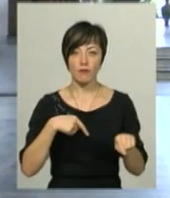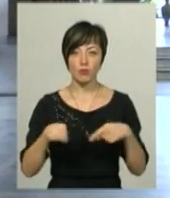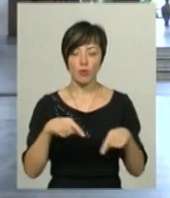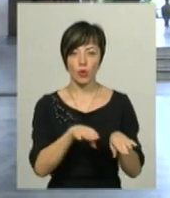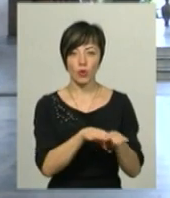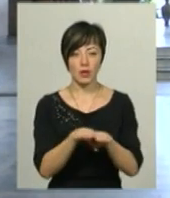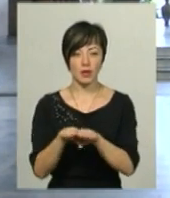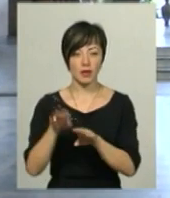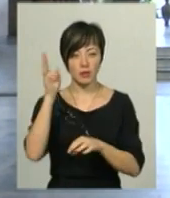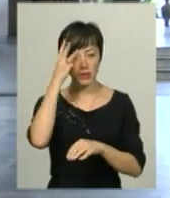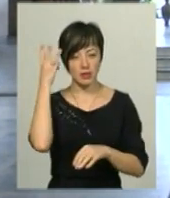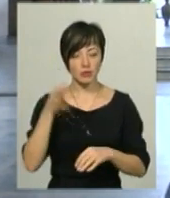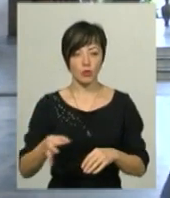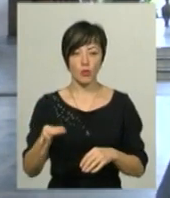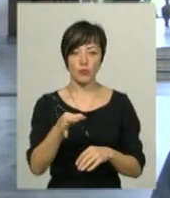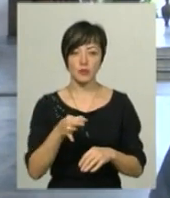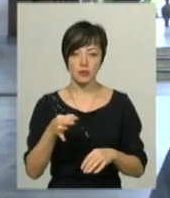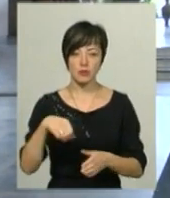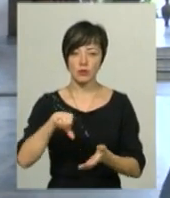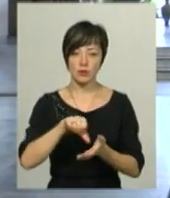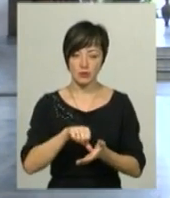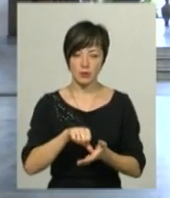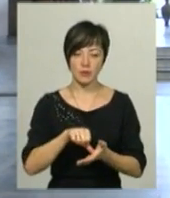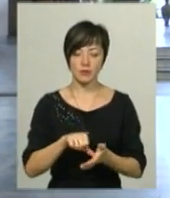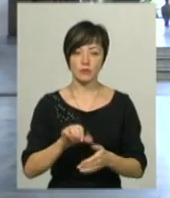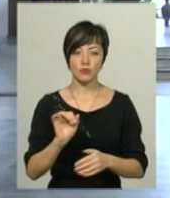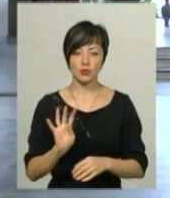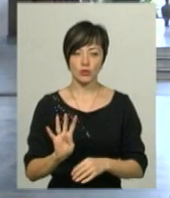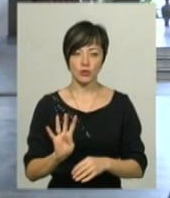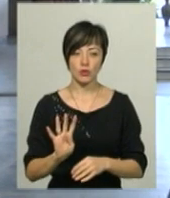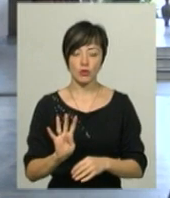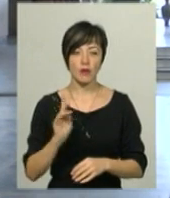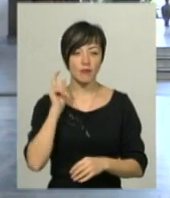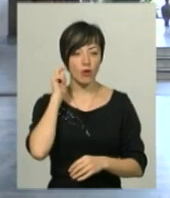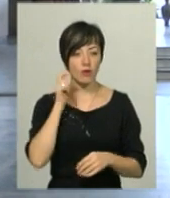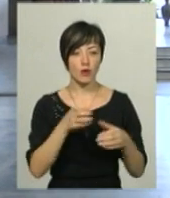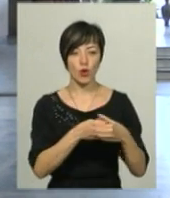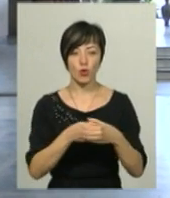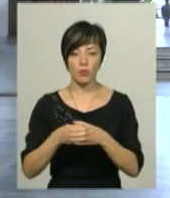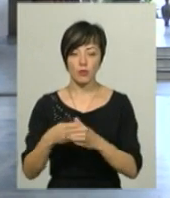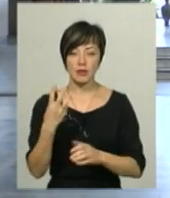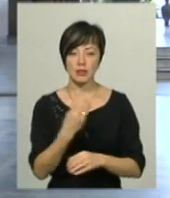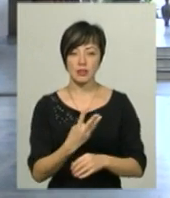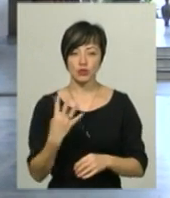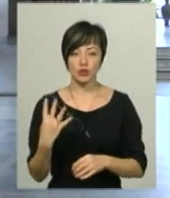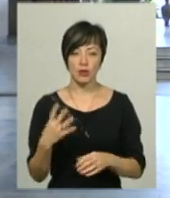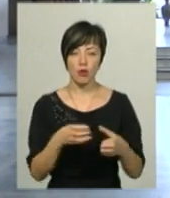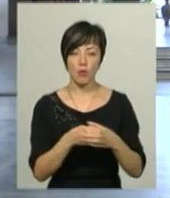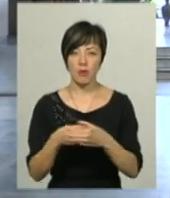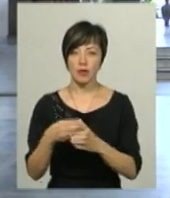ліги Хмельницької області, в якій прийняли участь в чотирьох вікових групах 34 команди.